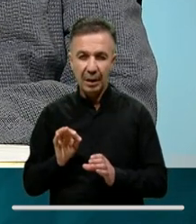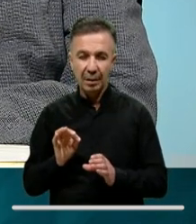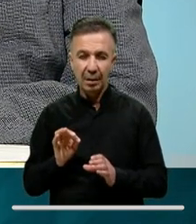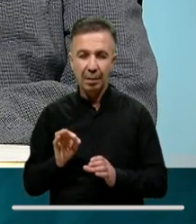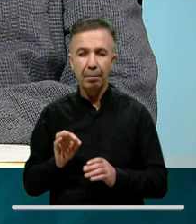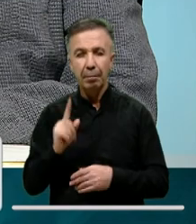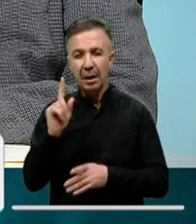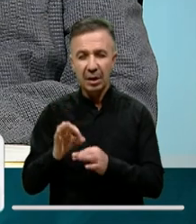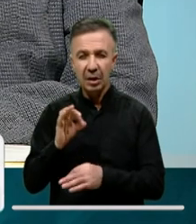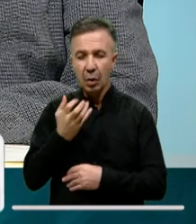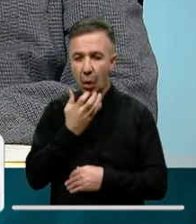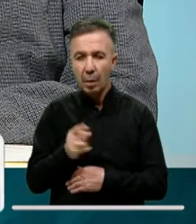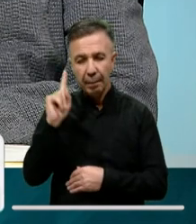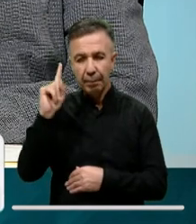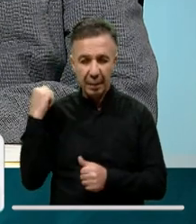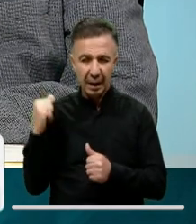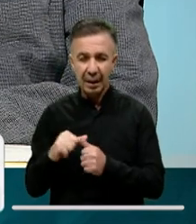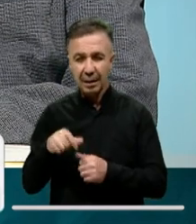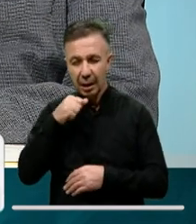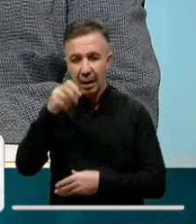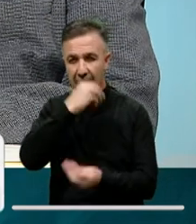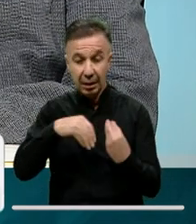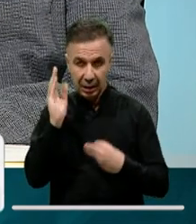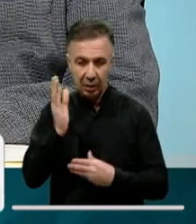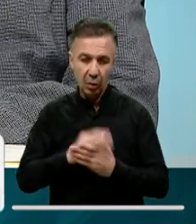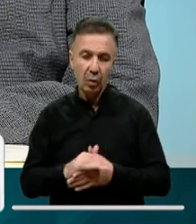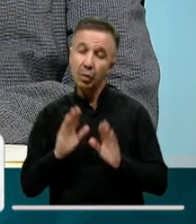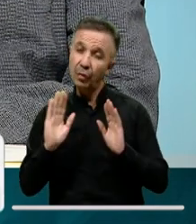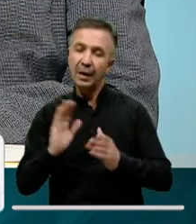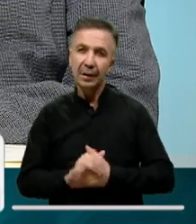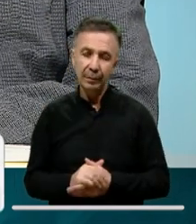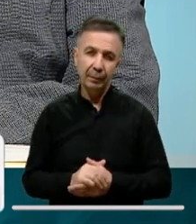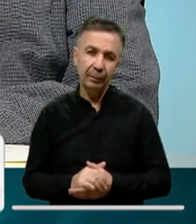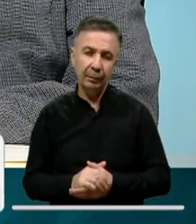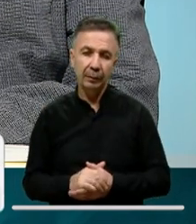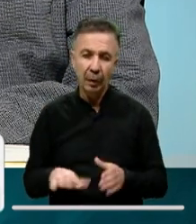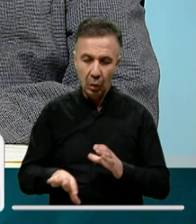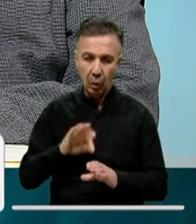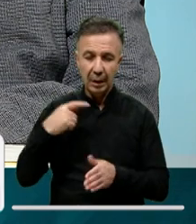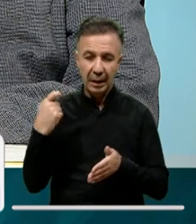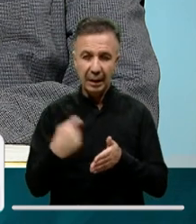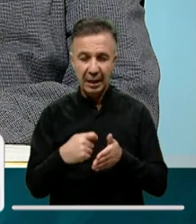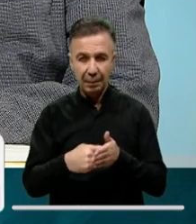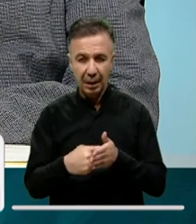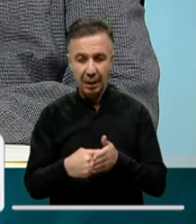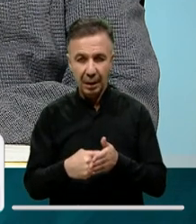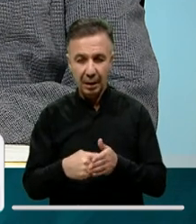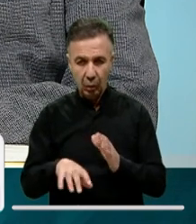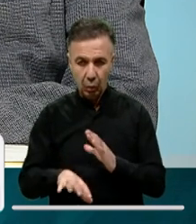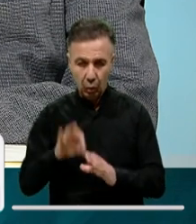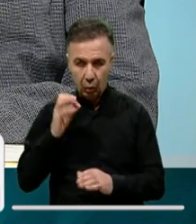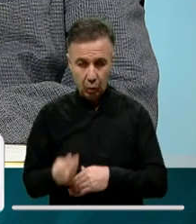bir kişi ömründe bir kere hacca gidebiliyor. Evet. Fakat kurada ismi çıkıp da bu